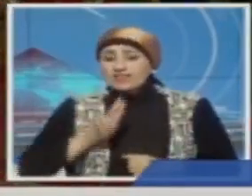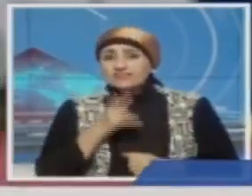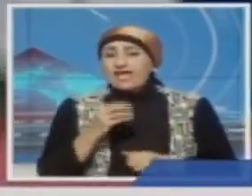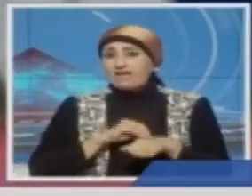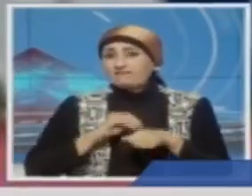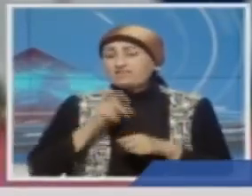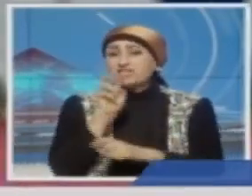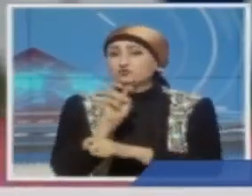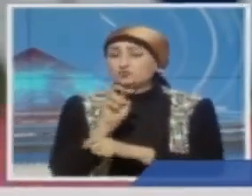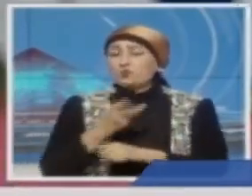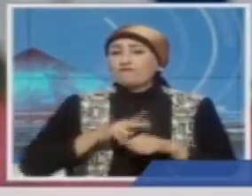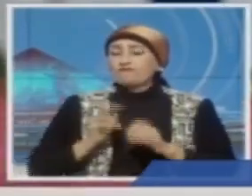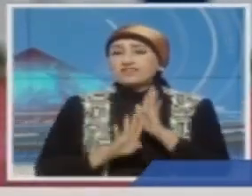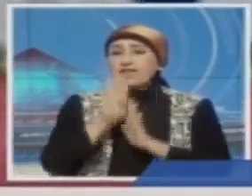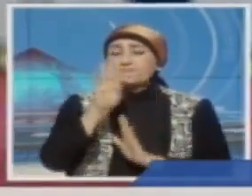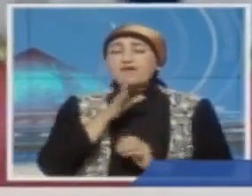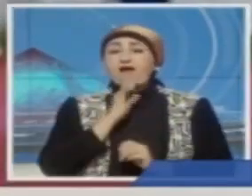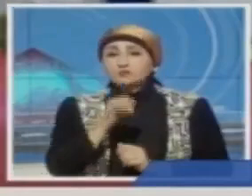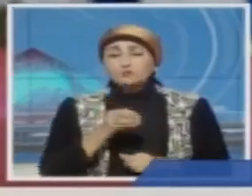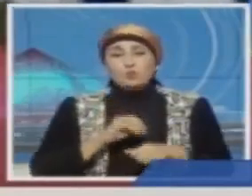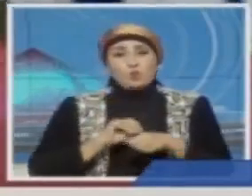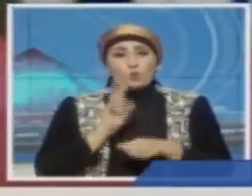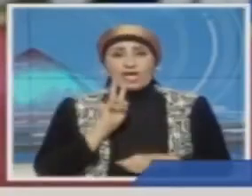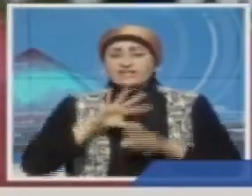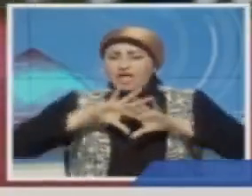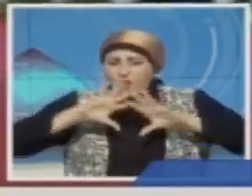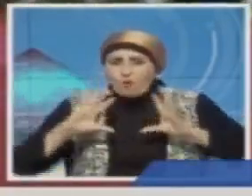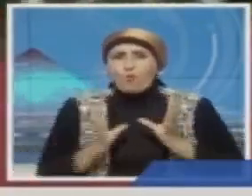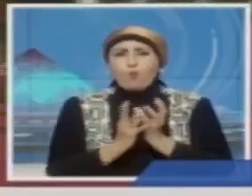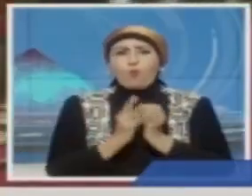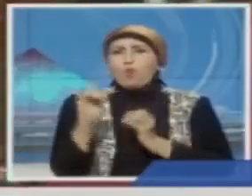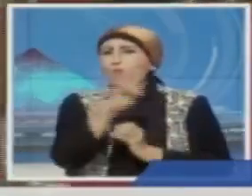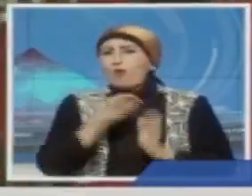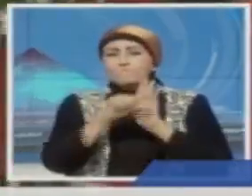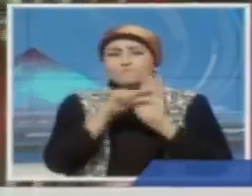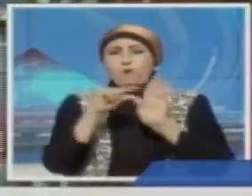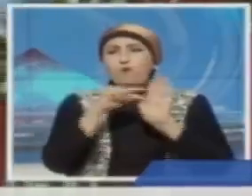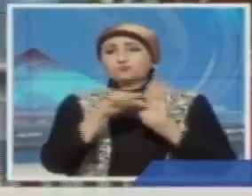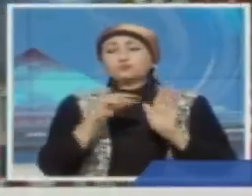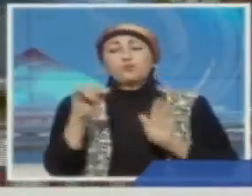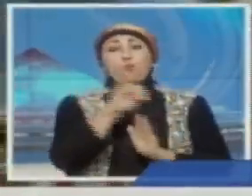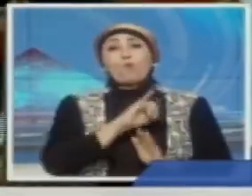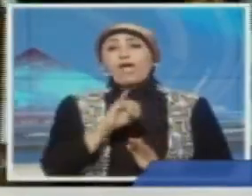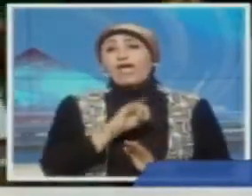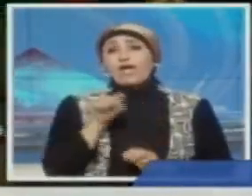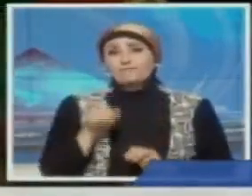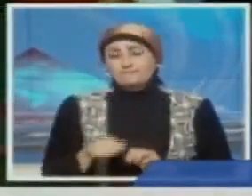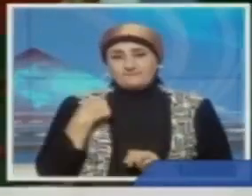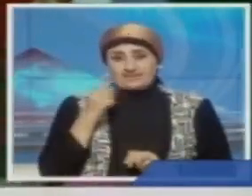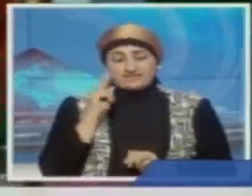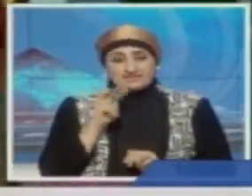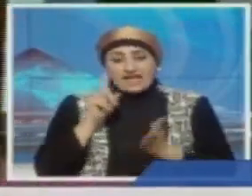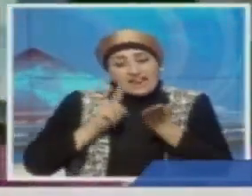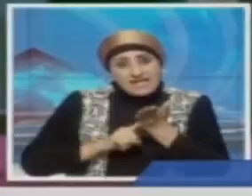الديون، ايضا في التنميه المستدامه، كلها يعني نقاط وملفات رئيسيه. ان هذه الملفات لابد